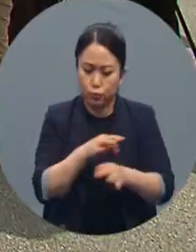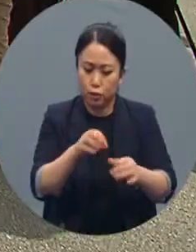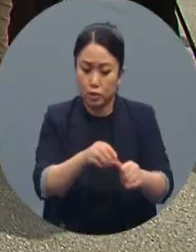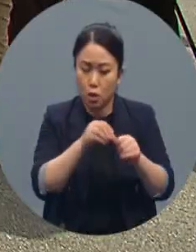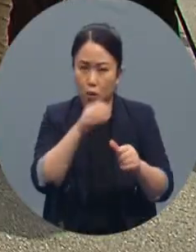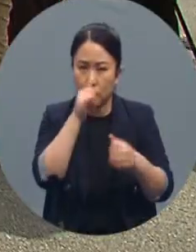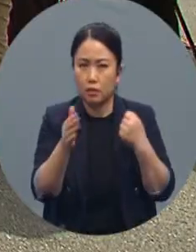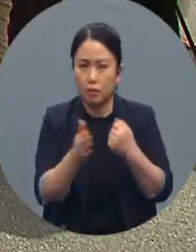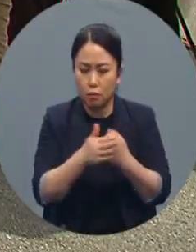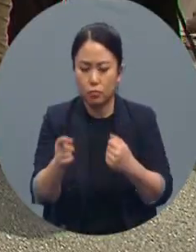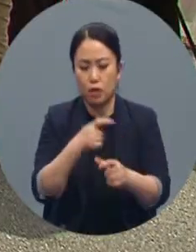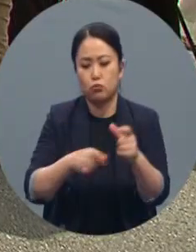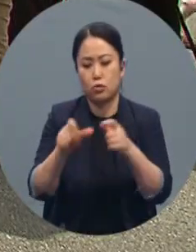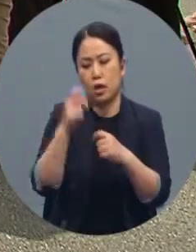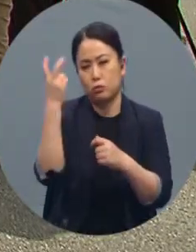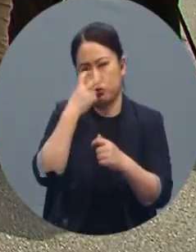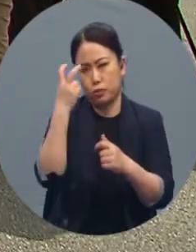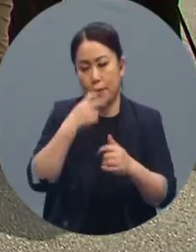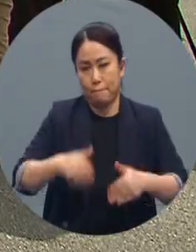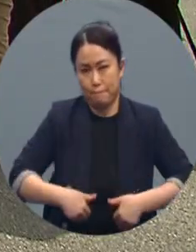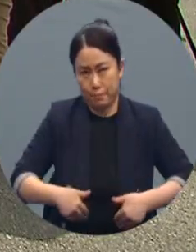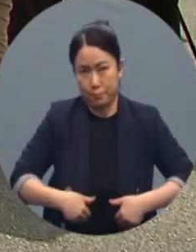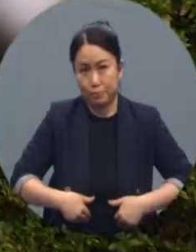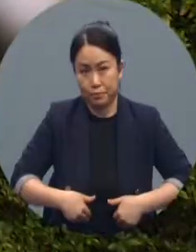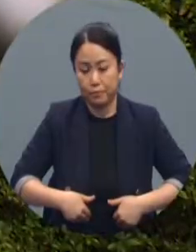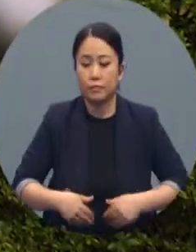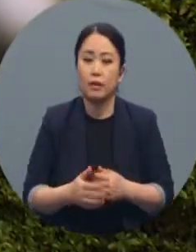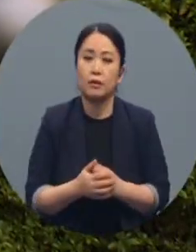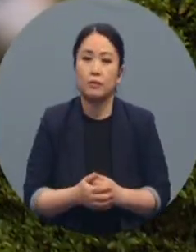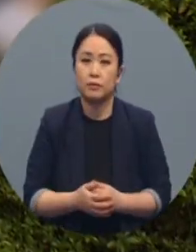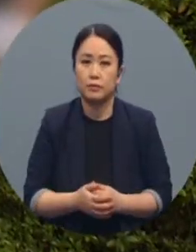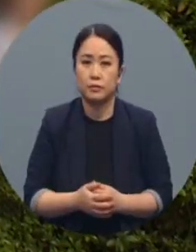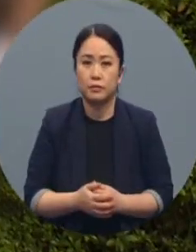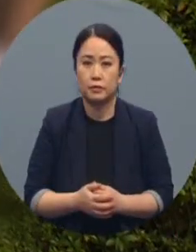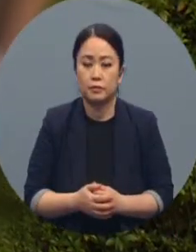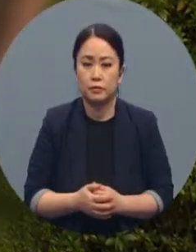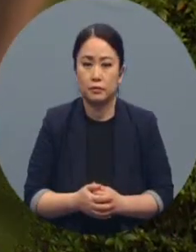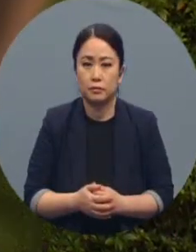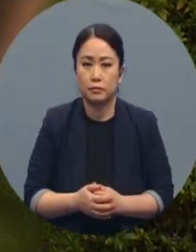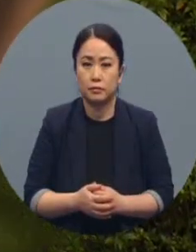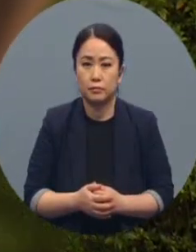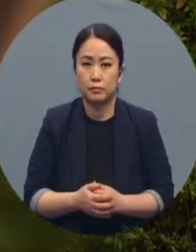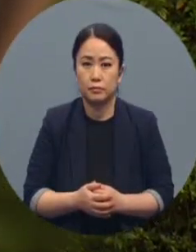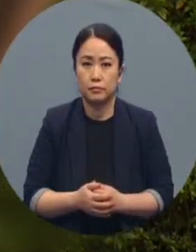추가적인 수사가 필요하다고 주장했습니다. MBC 뉴스 송광무입니다.